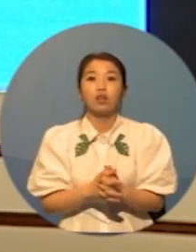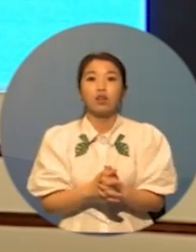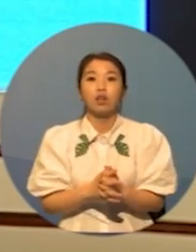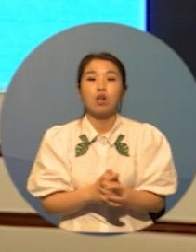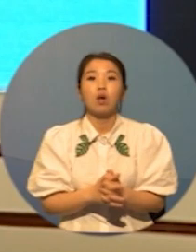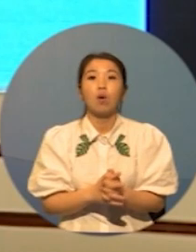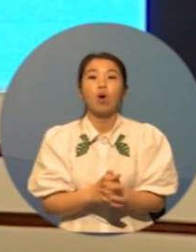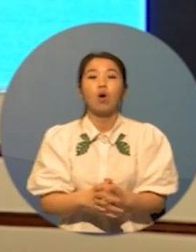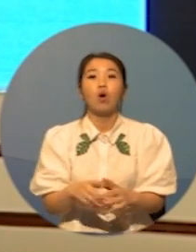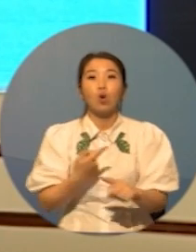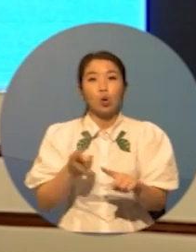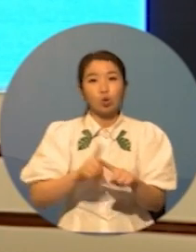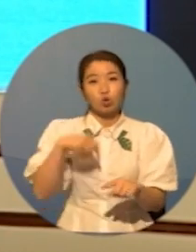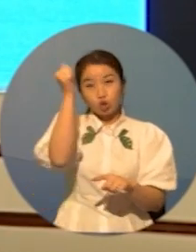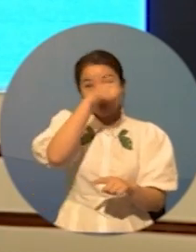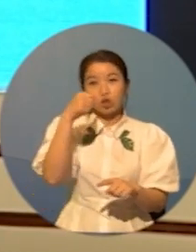Биыл суғаруды ерте